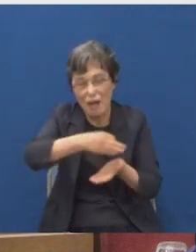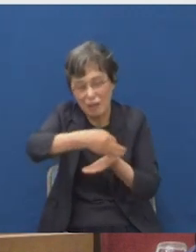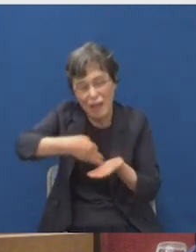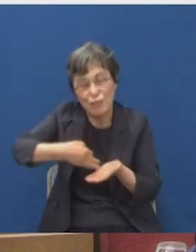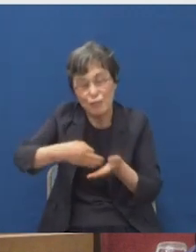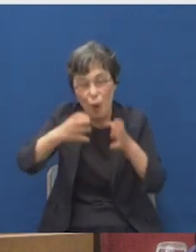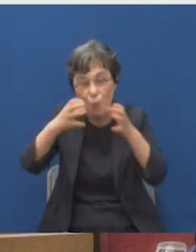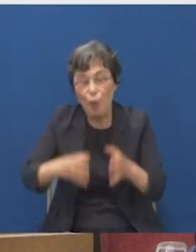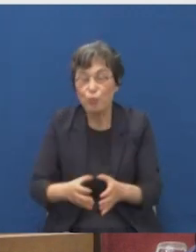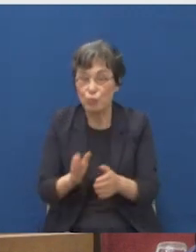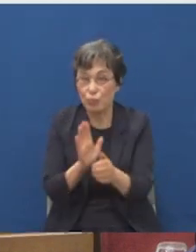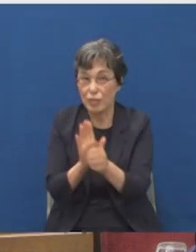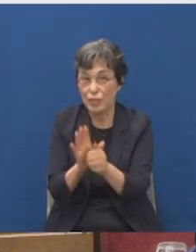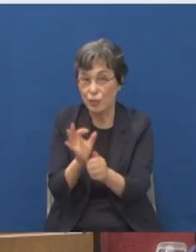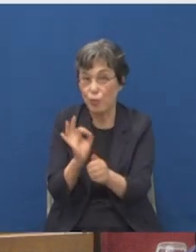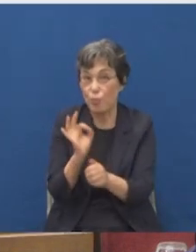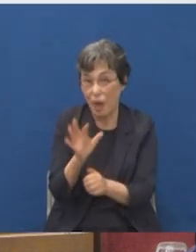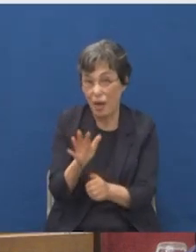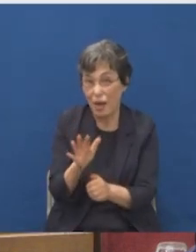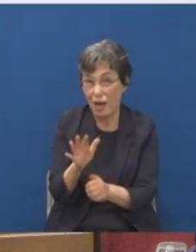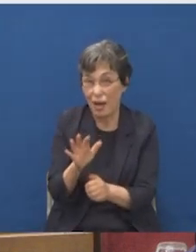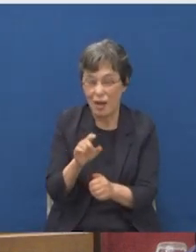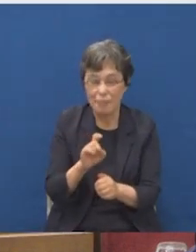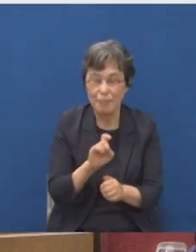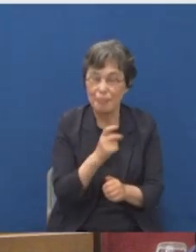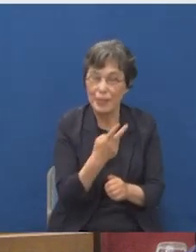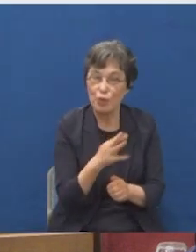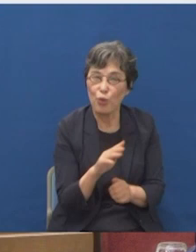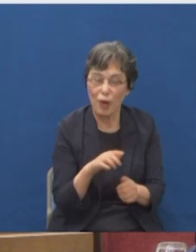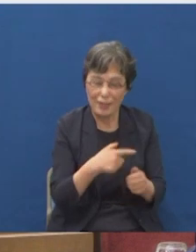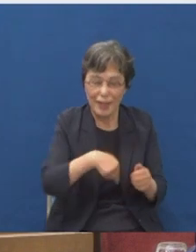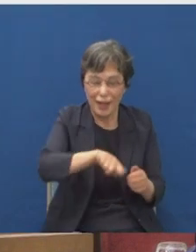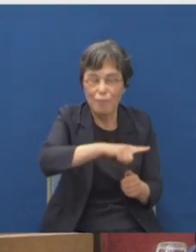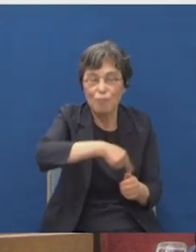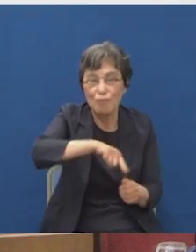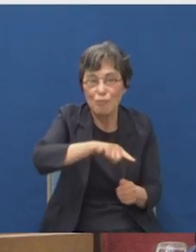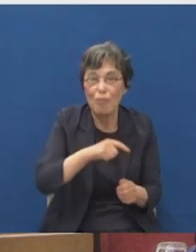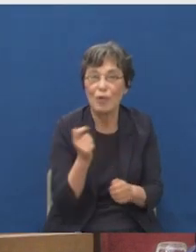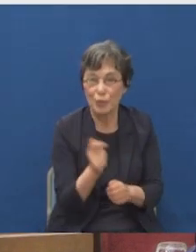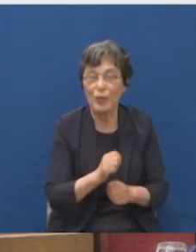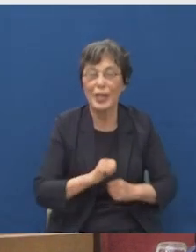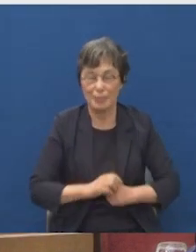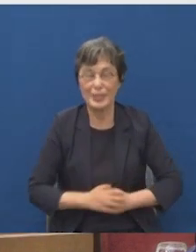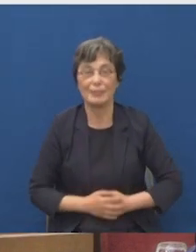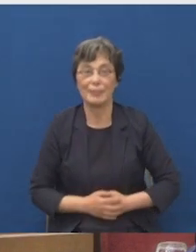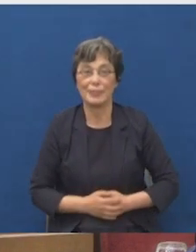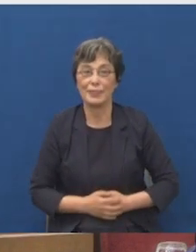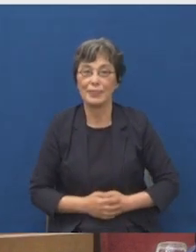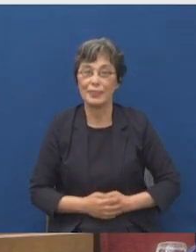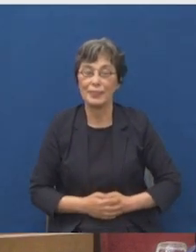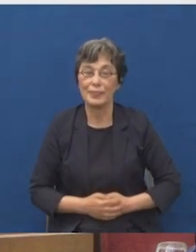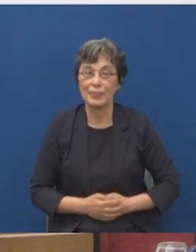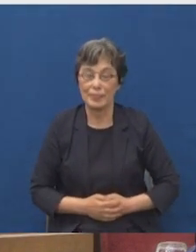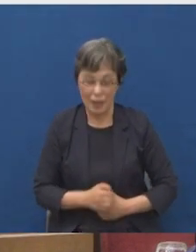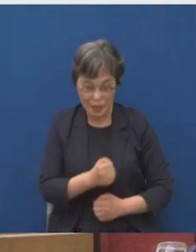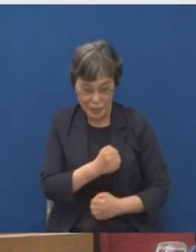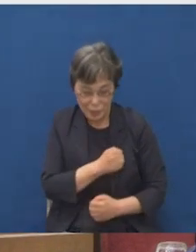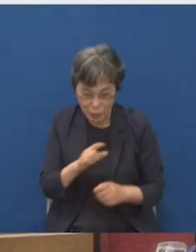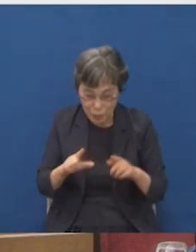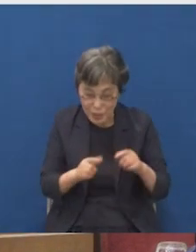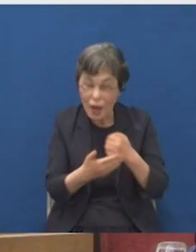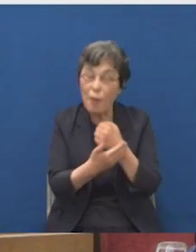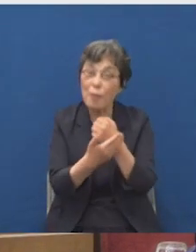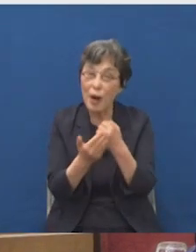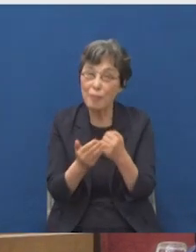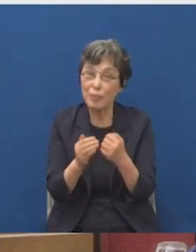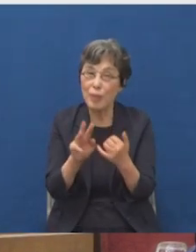ックスの設置費用を助成するほか、ミドルガ池、宝ガ池地域の日本化対策を強化してまいります。命と暮らしを守る